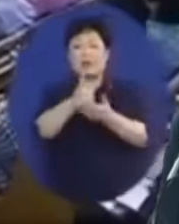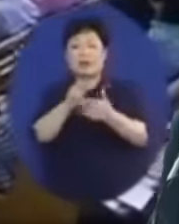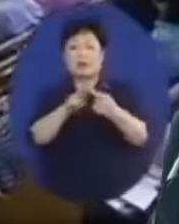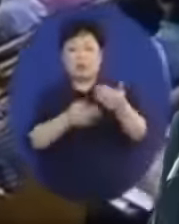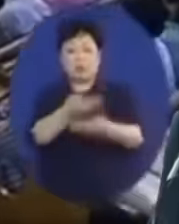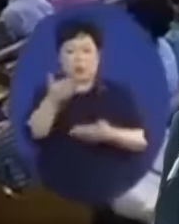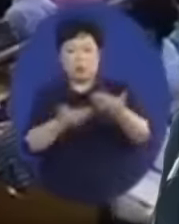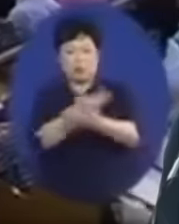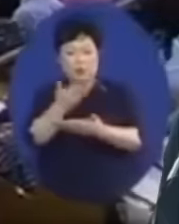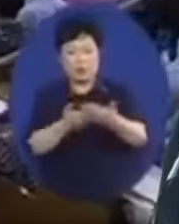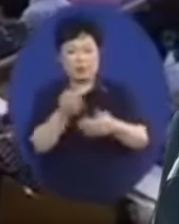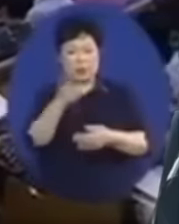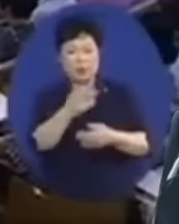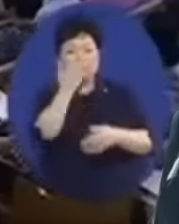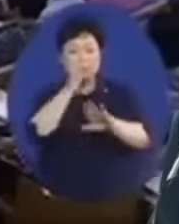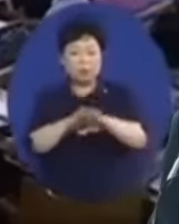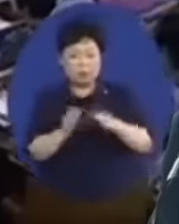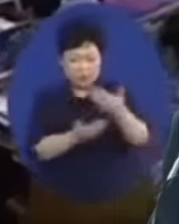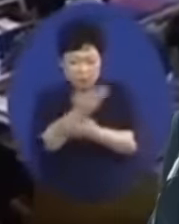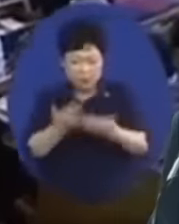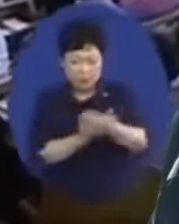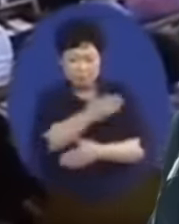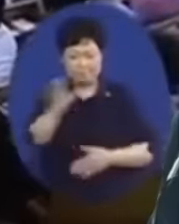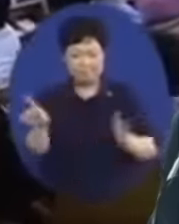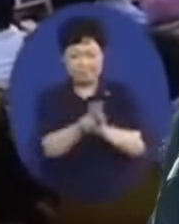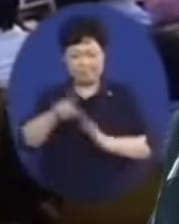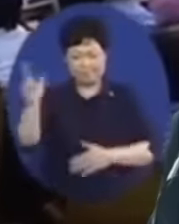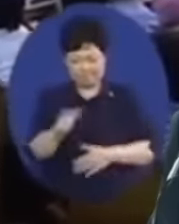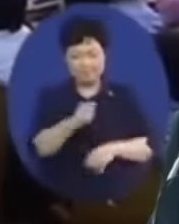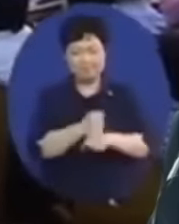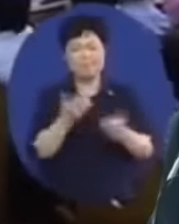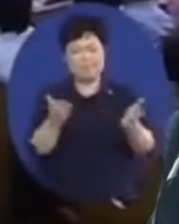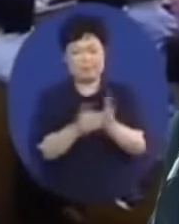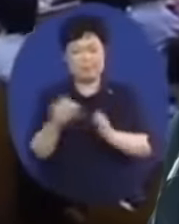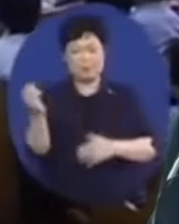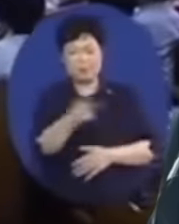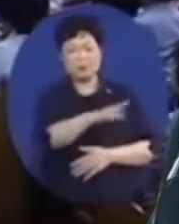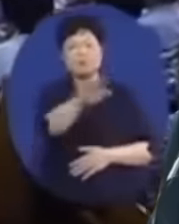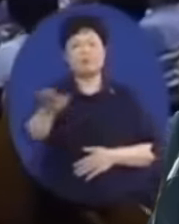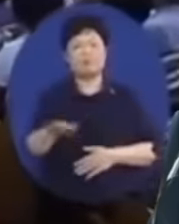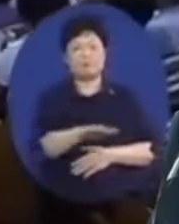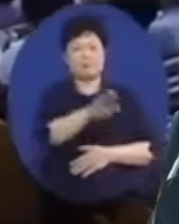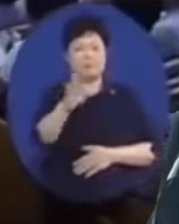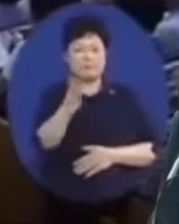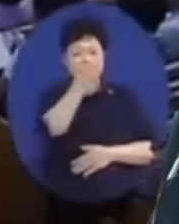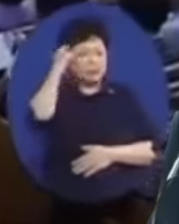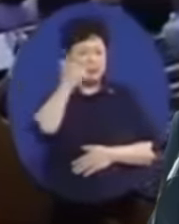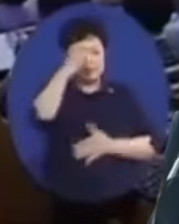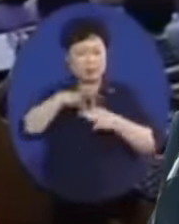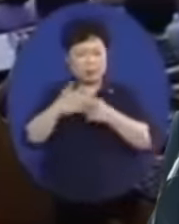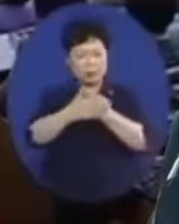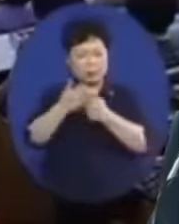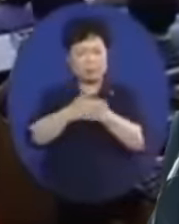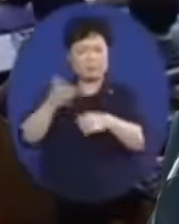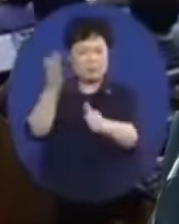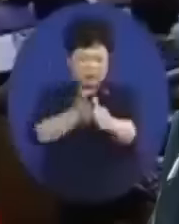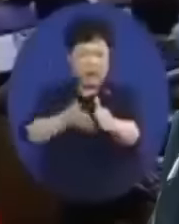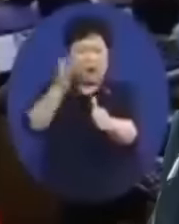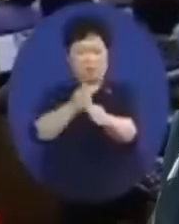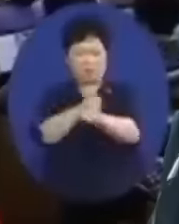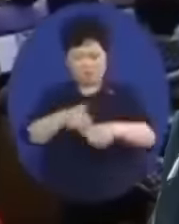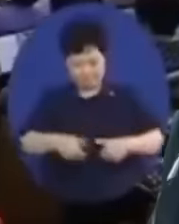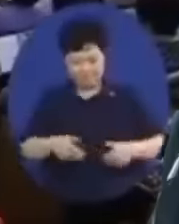하나님과의 교제, 성도와의 교제가 우리 신앙을 튼튼하게 하는 것입니다. 그리고 또 우리는 성령님의 도우심을 간구해야 되는